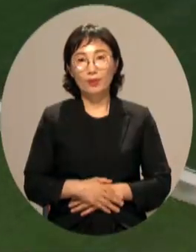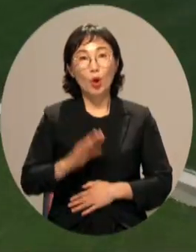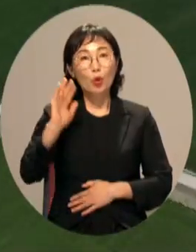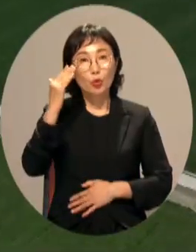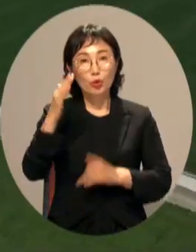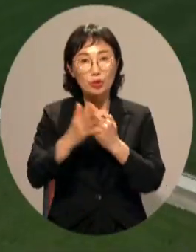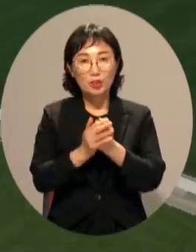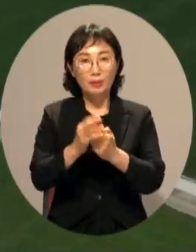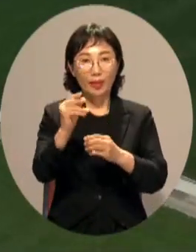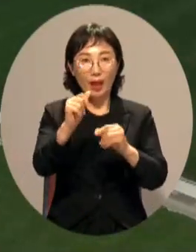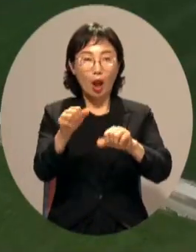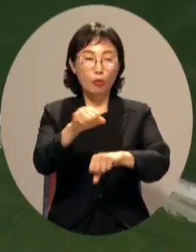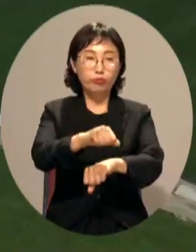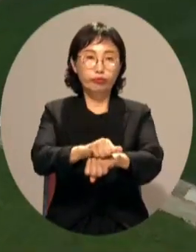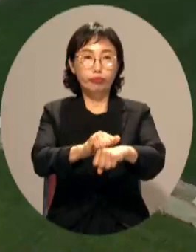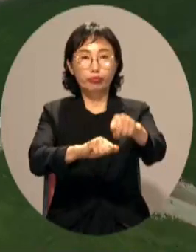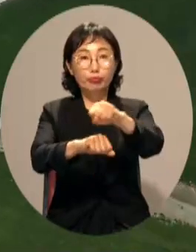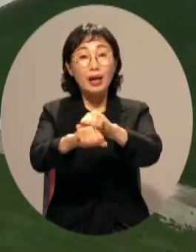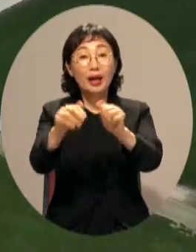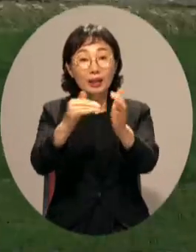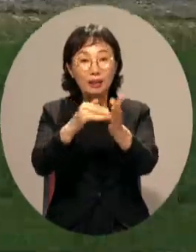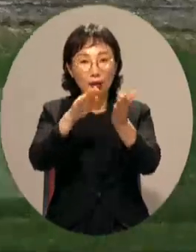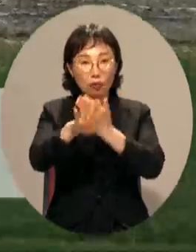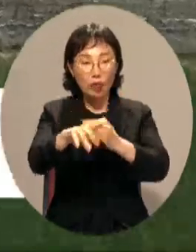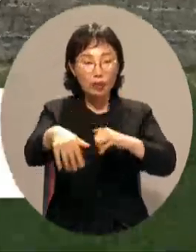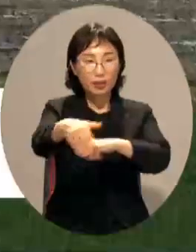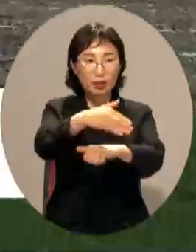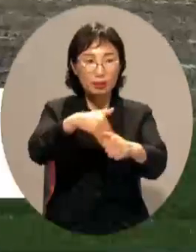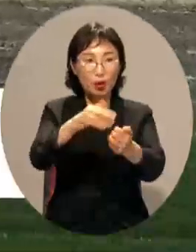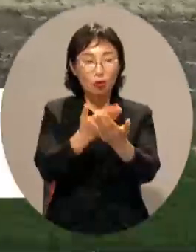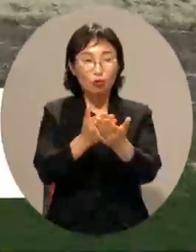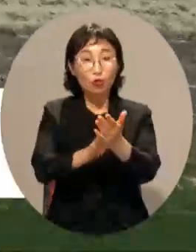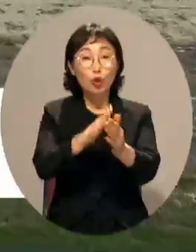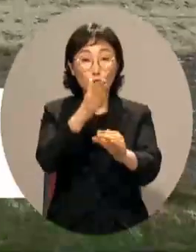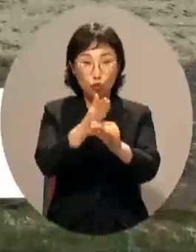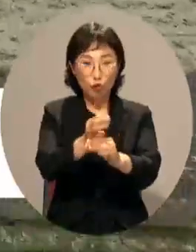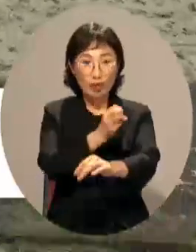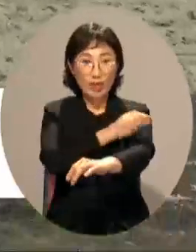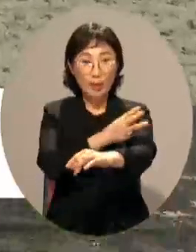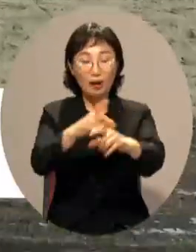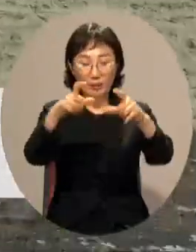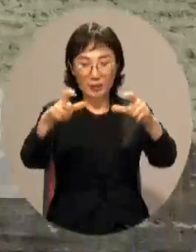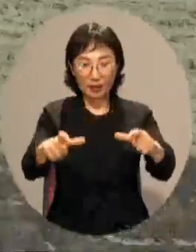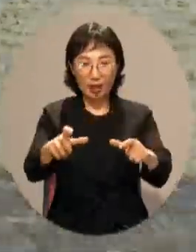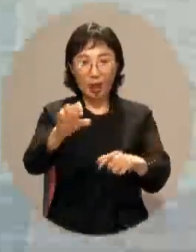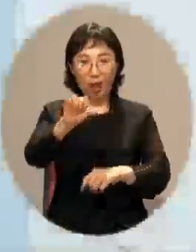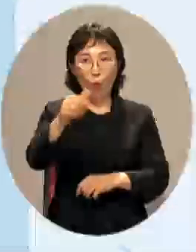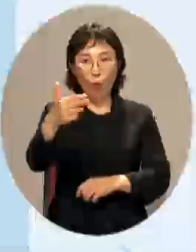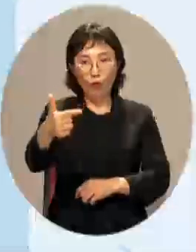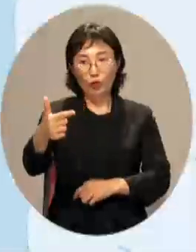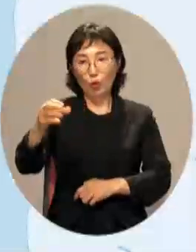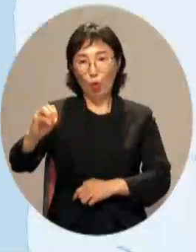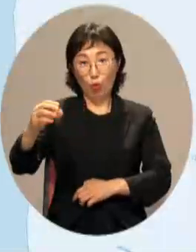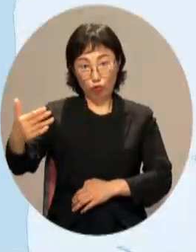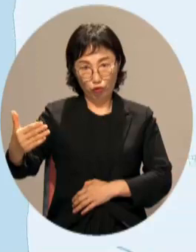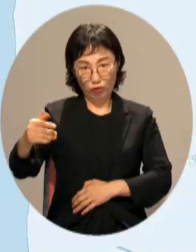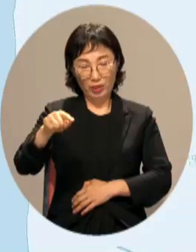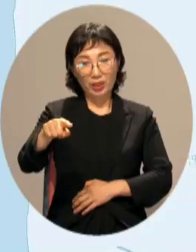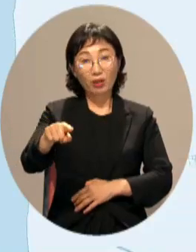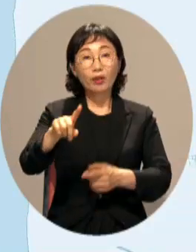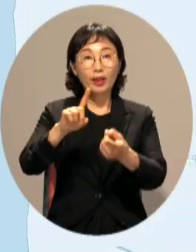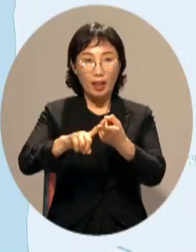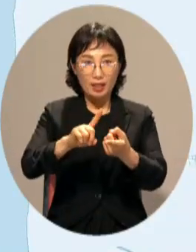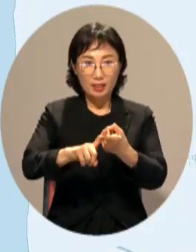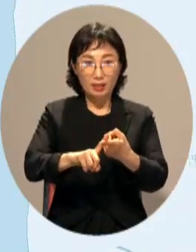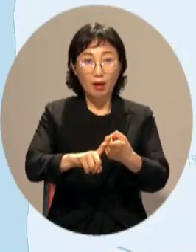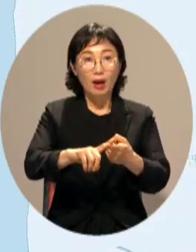최근 매립을 마치고 내부 조성공사가 한창인 새만금 국가산업단지 5609. 국토교통부가